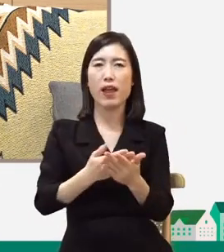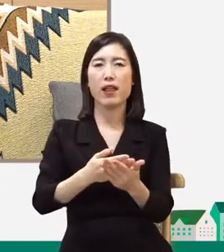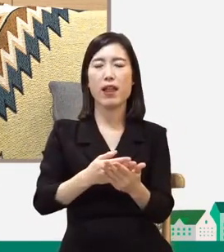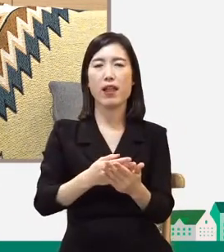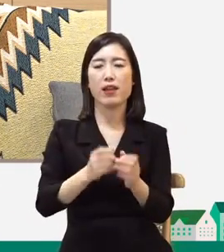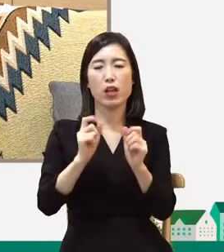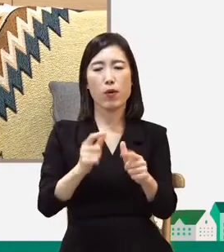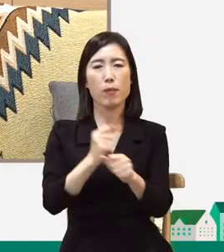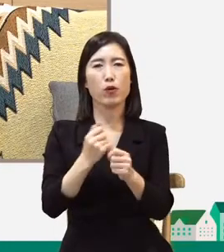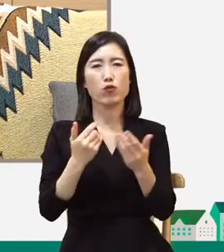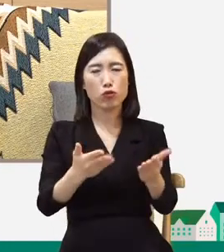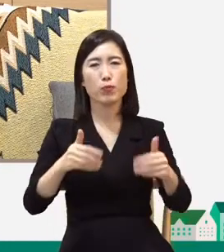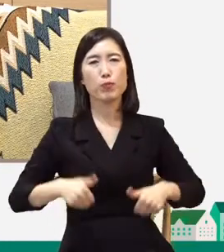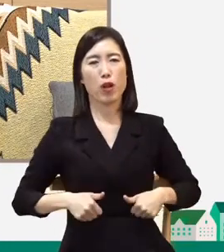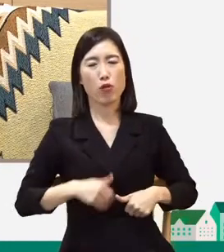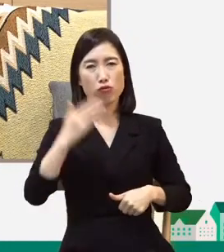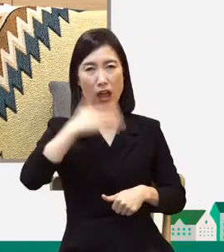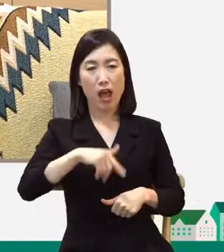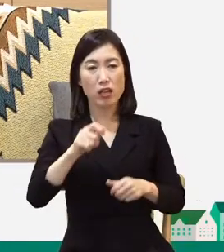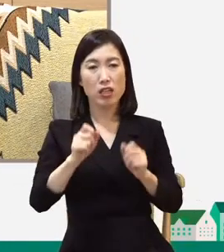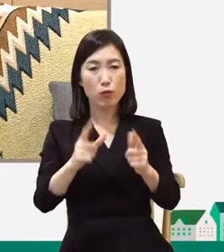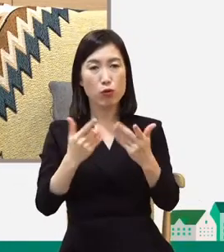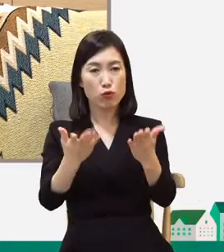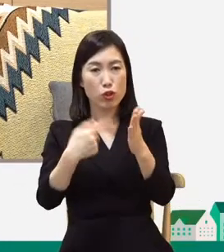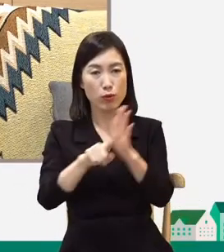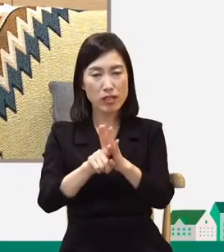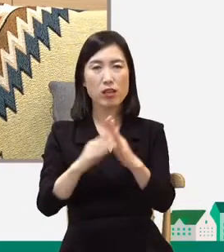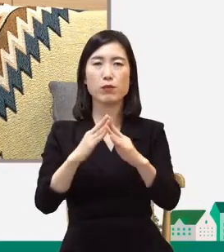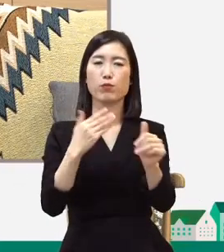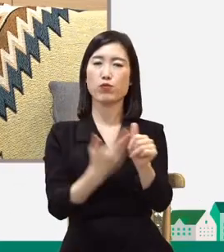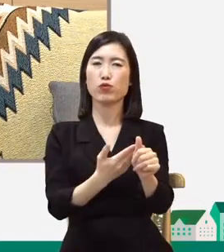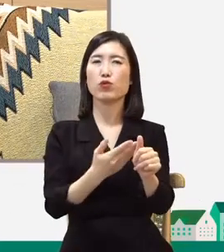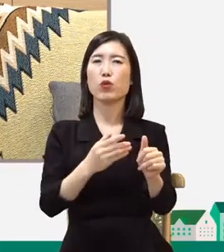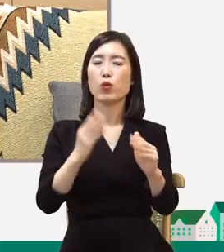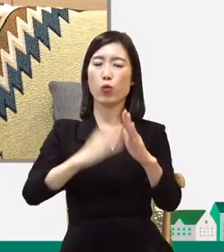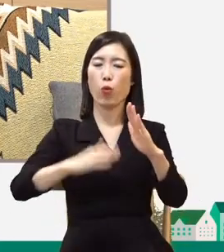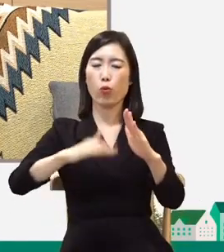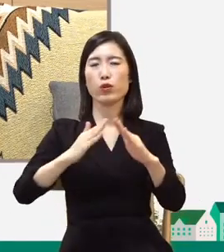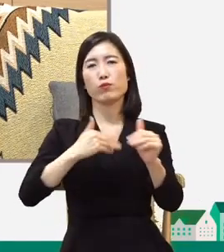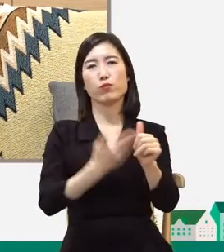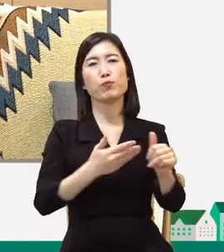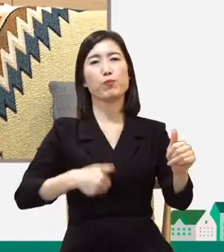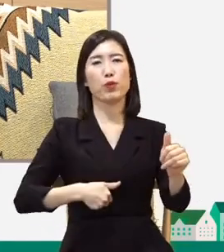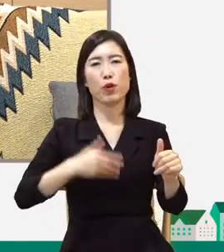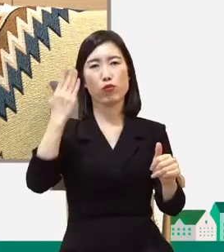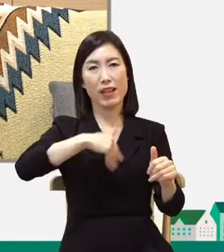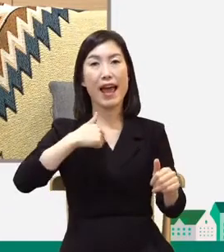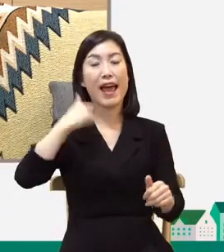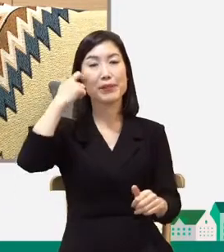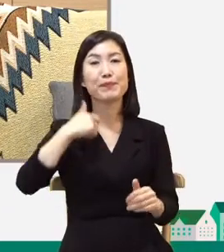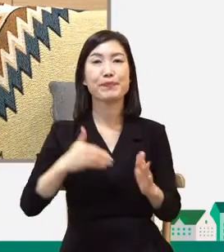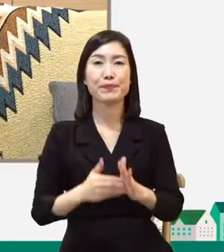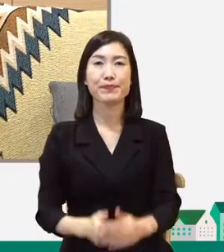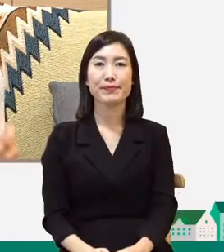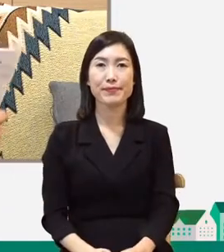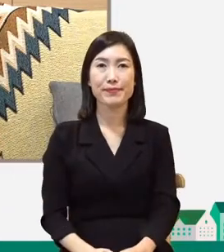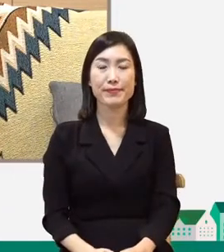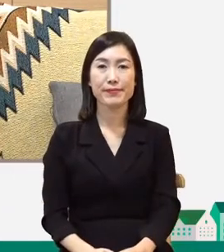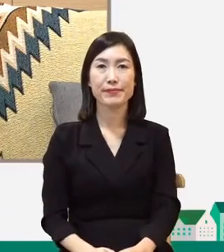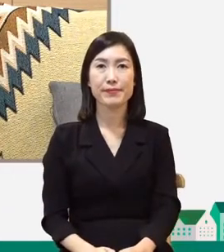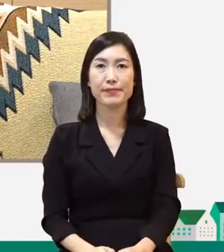바로 지원주택이 아닐까 이제 그런 생각을 해봤습니다. 네 그렇다면은 이제 우리가